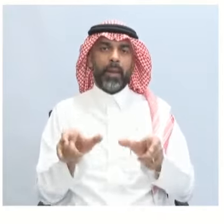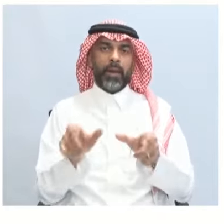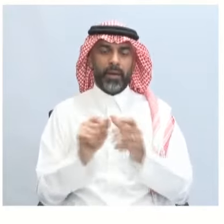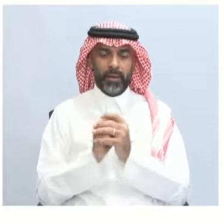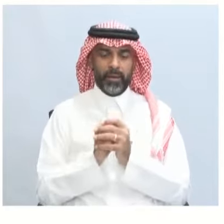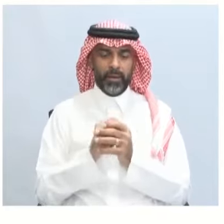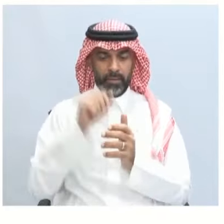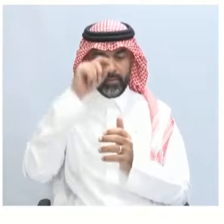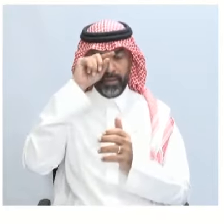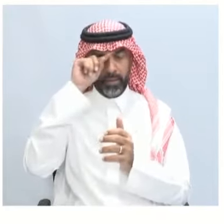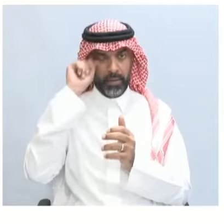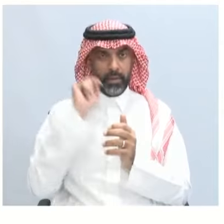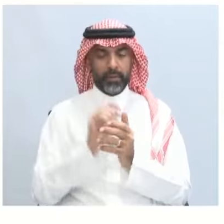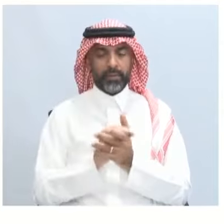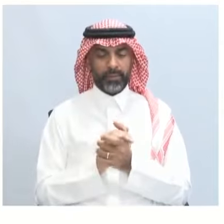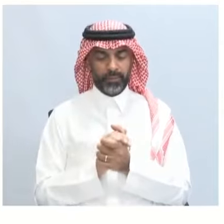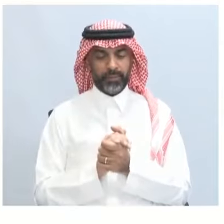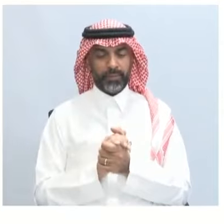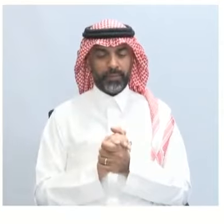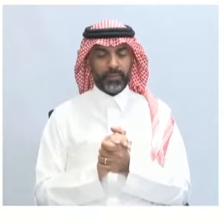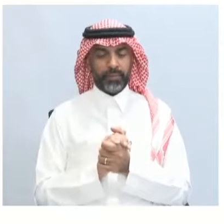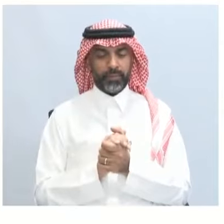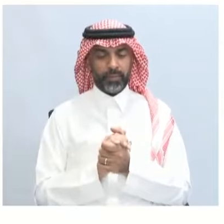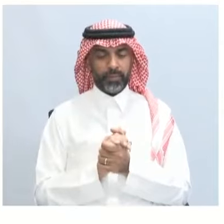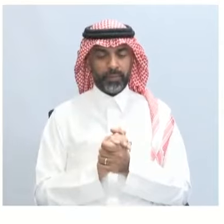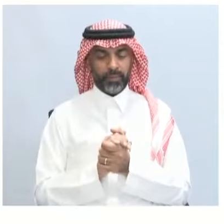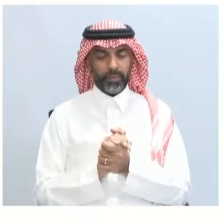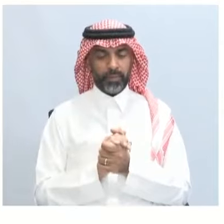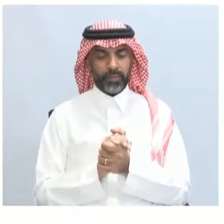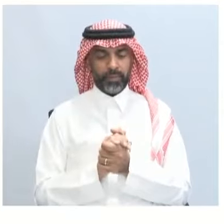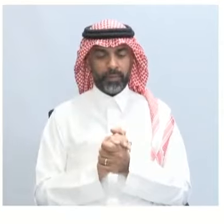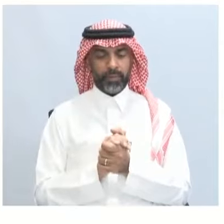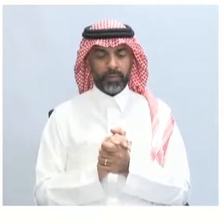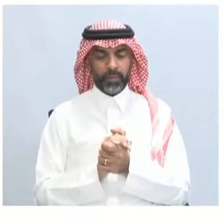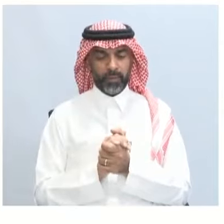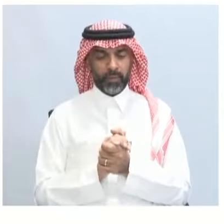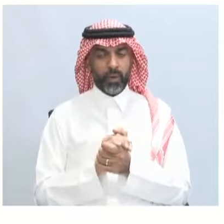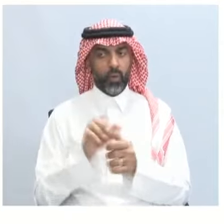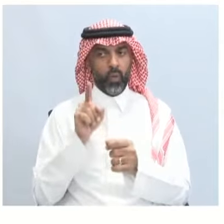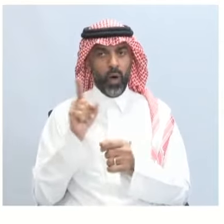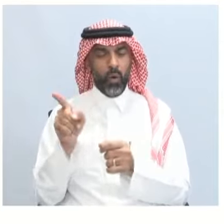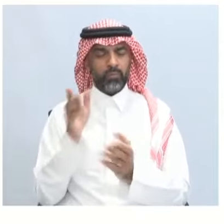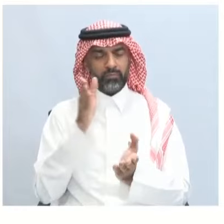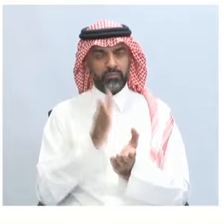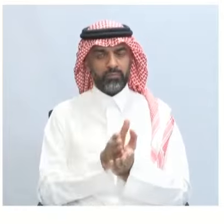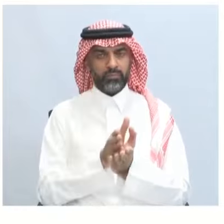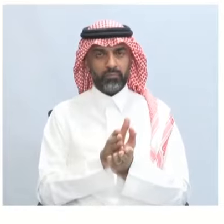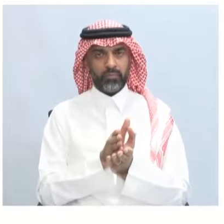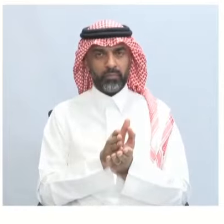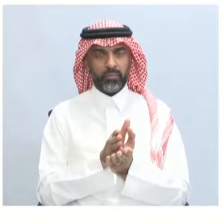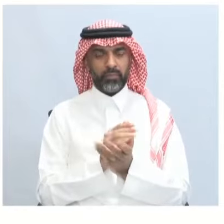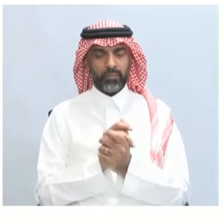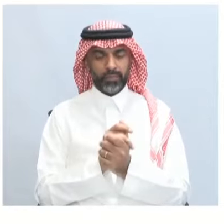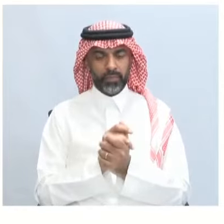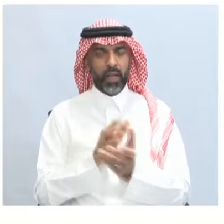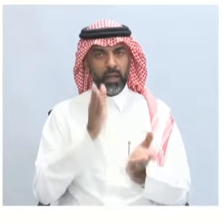اولا لهم الامن ايضا في هذه الايه قال وهم مهتدون يدلهم على الهدايه الى